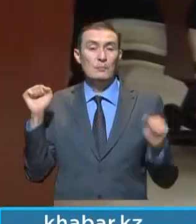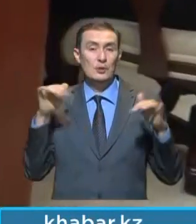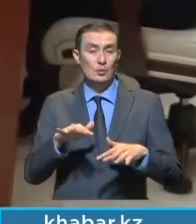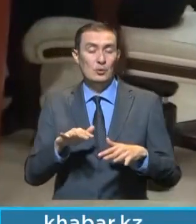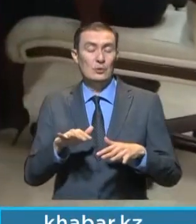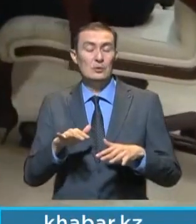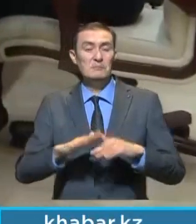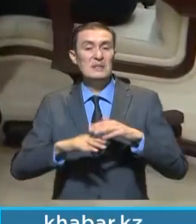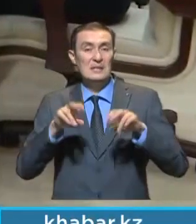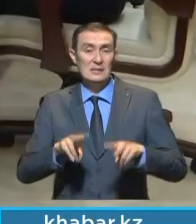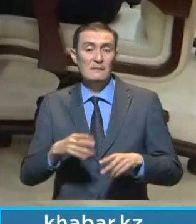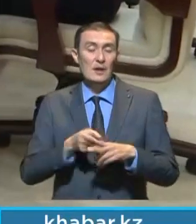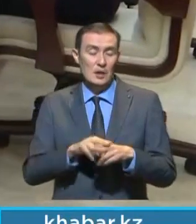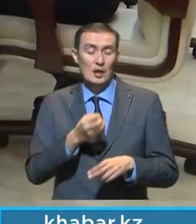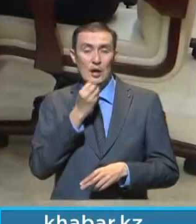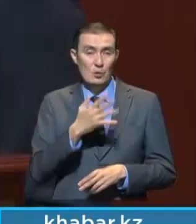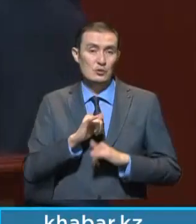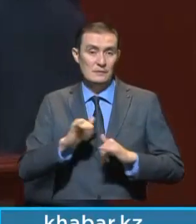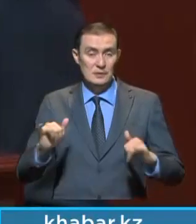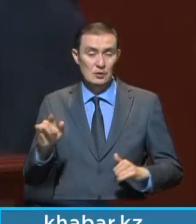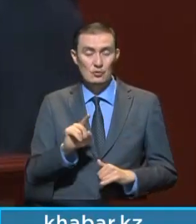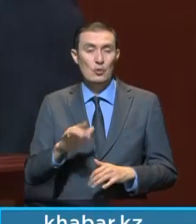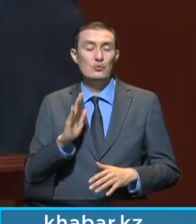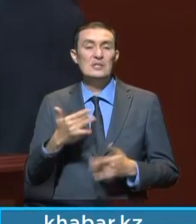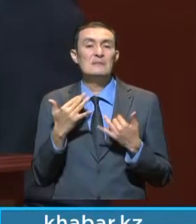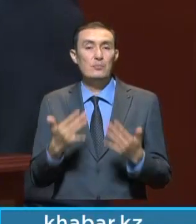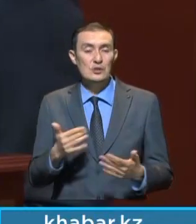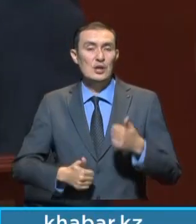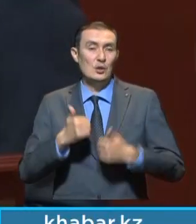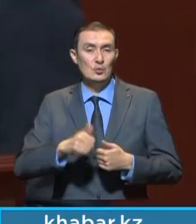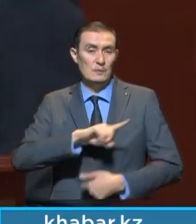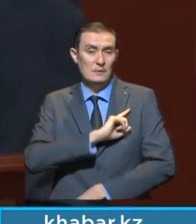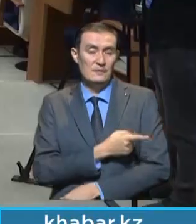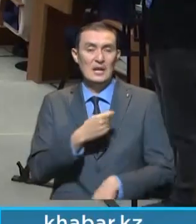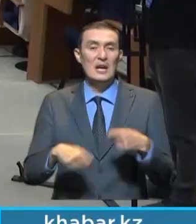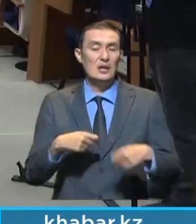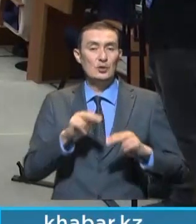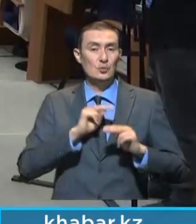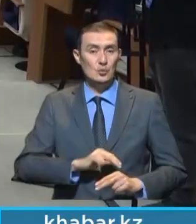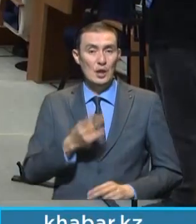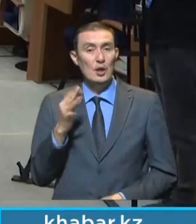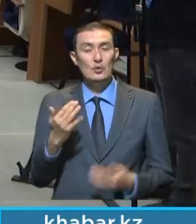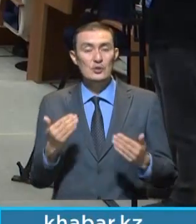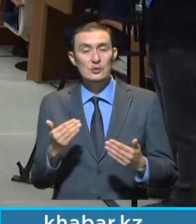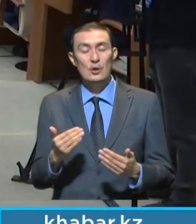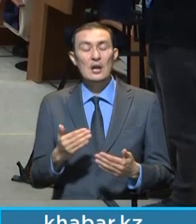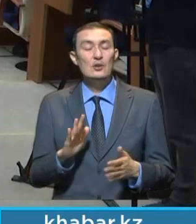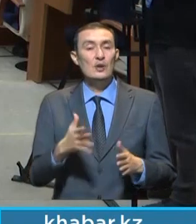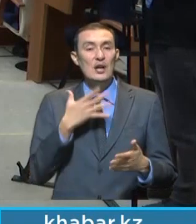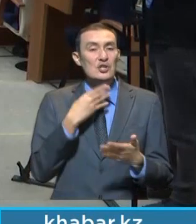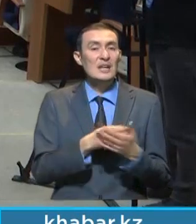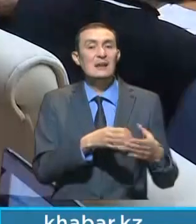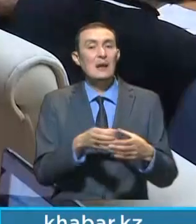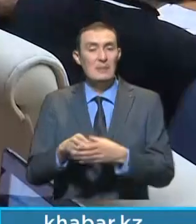дополнительных специалистов – это неплохая тенденция, которая увеличит спрос и конкуренцию на рынке труда. Однако речь идет о частных компаниях,